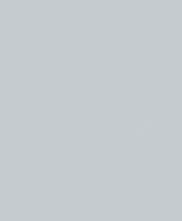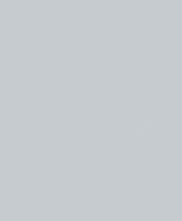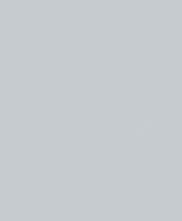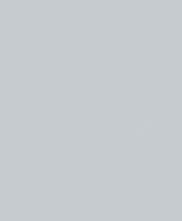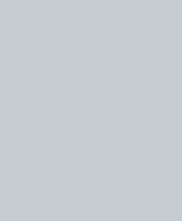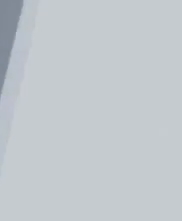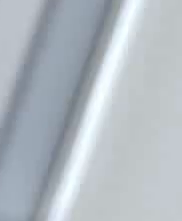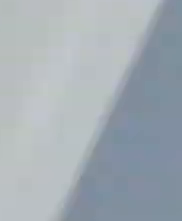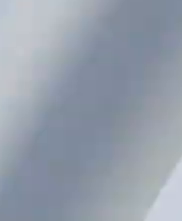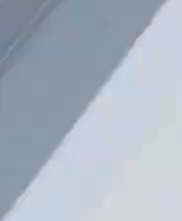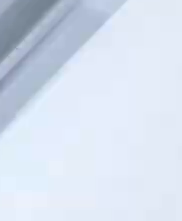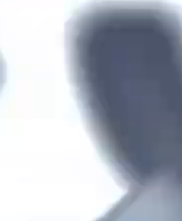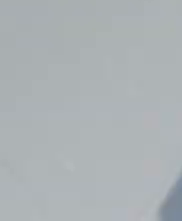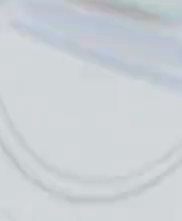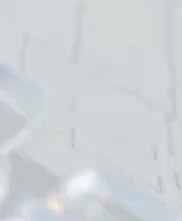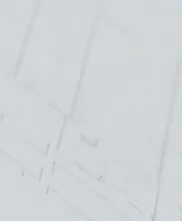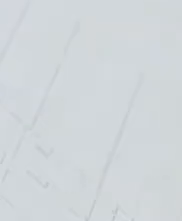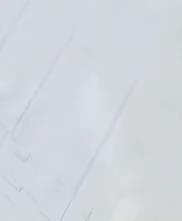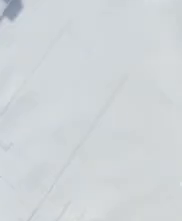아